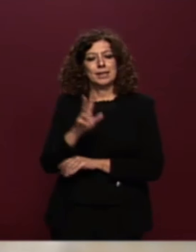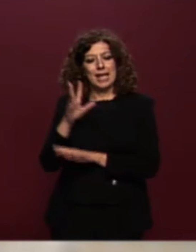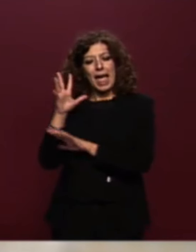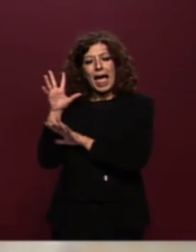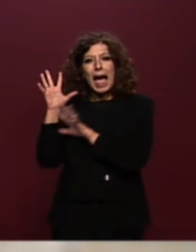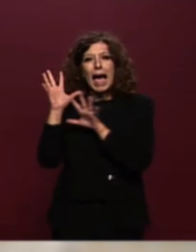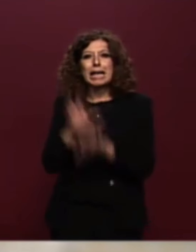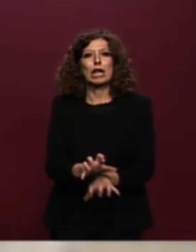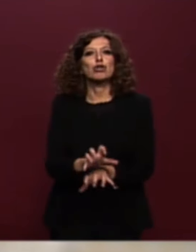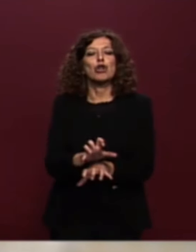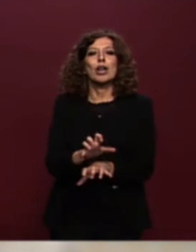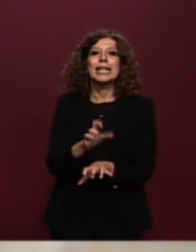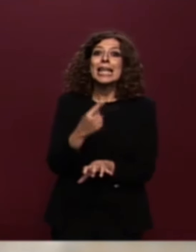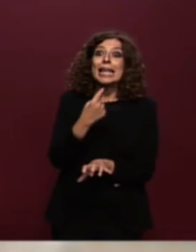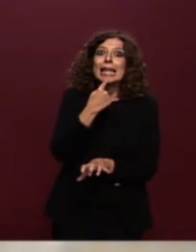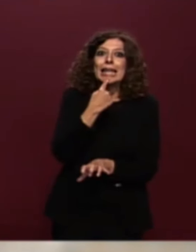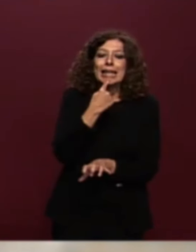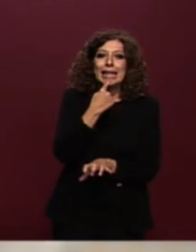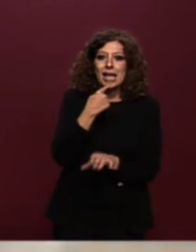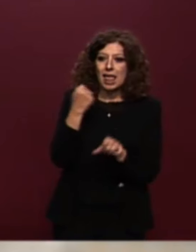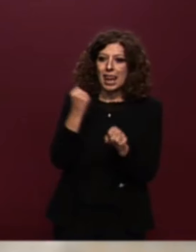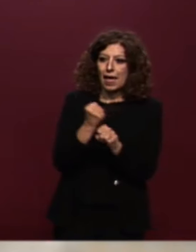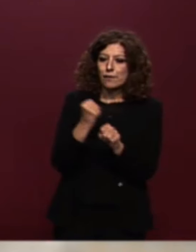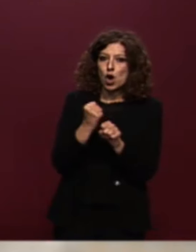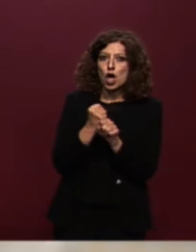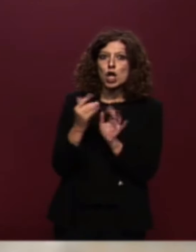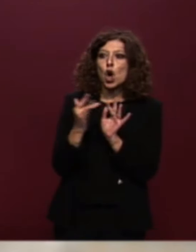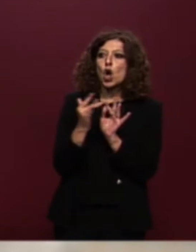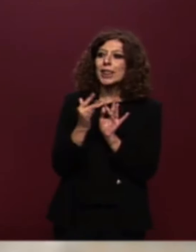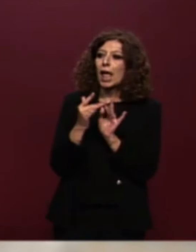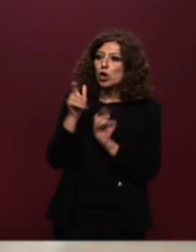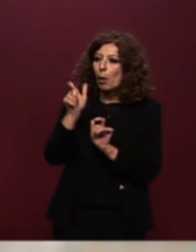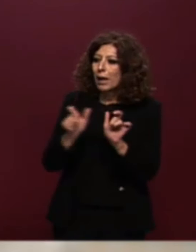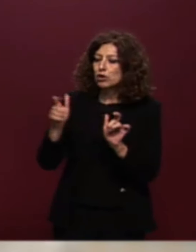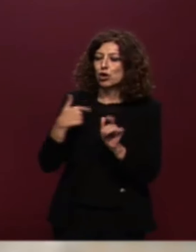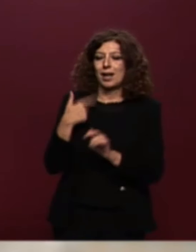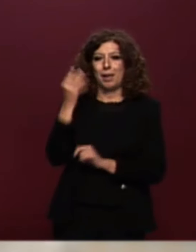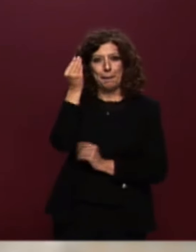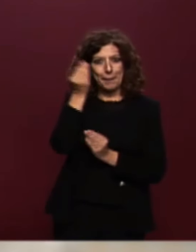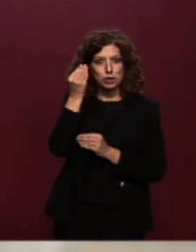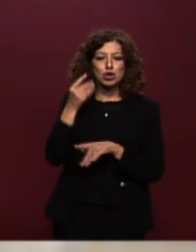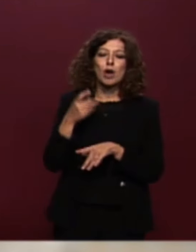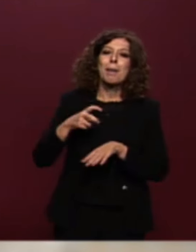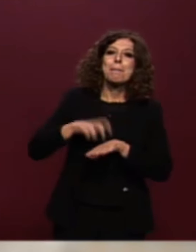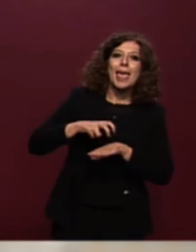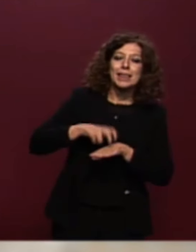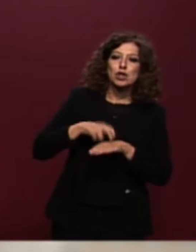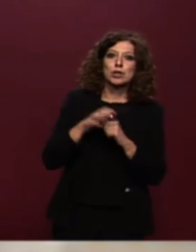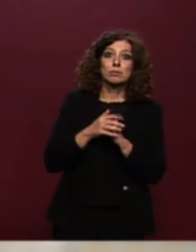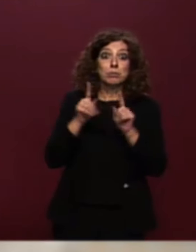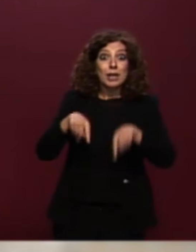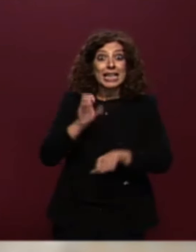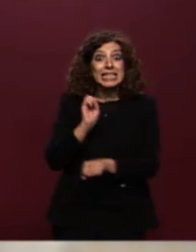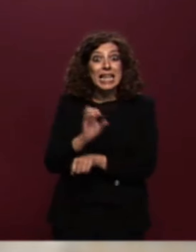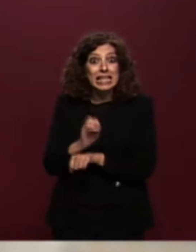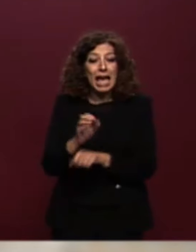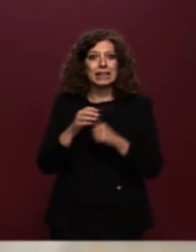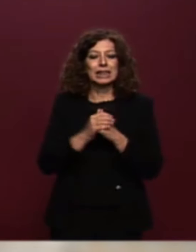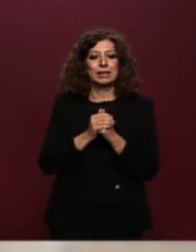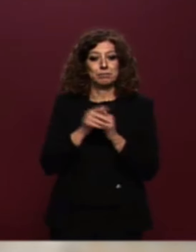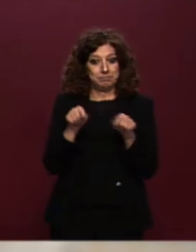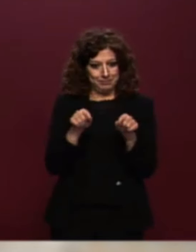subite da chi svolge soprattutto lavori a contatto con le persone. Penso ai medici, ma anche agli insegnanti. Questo importante tema